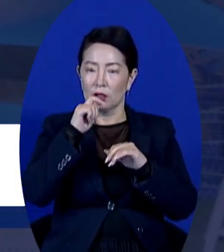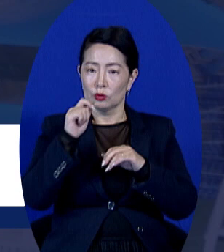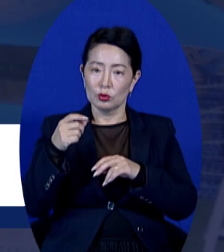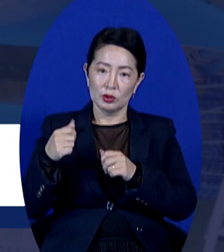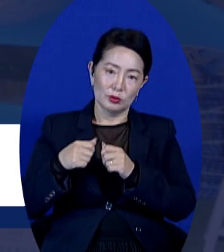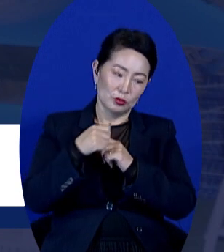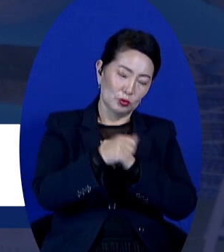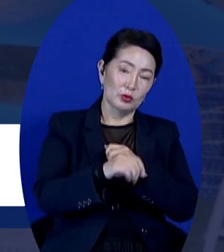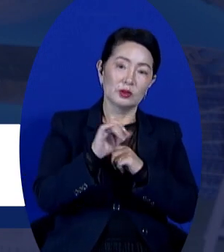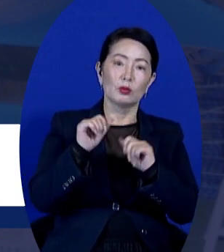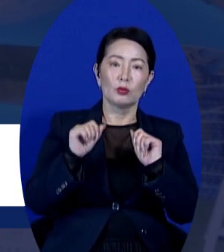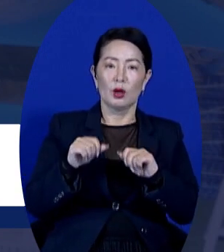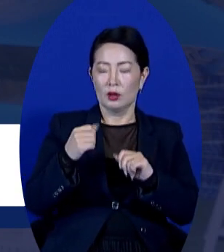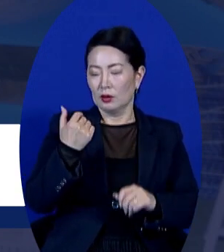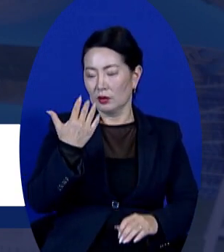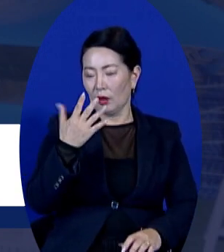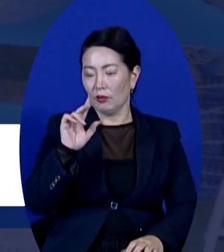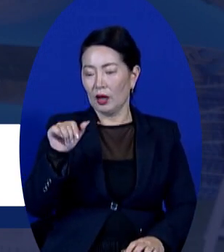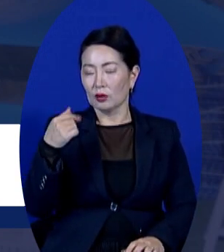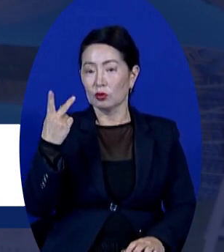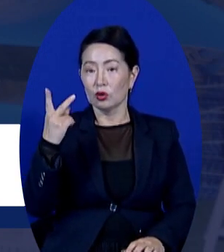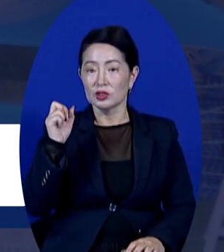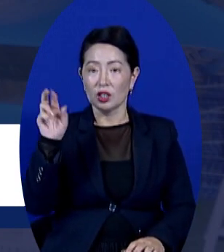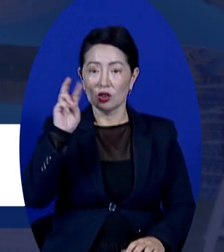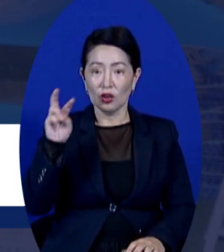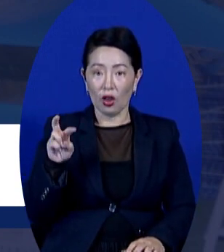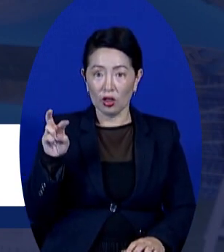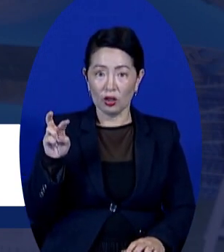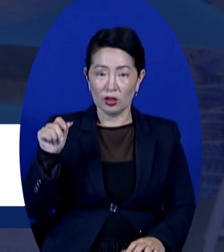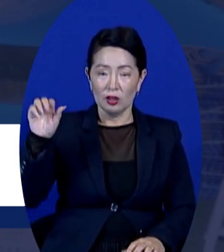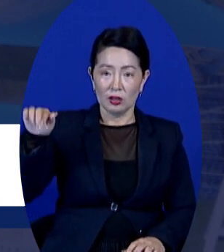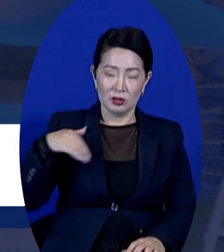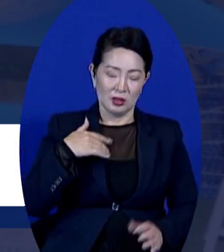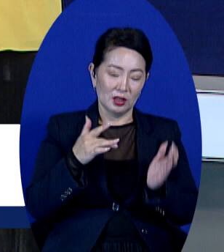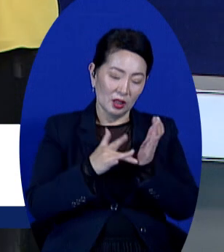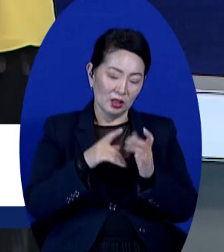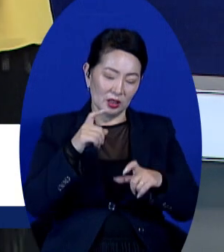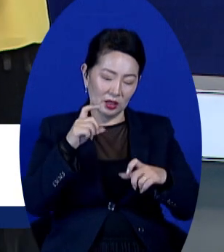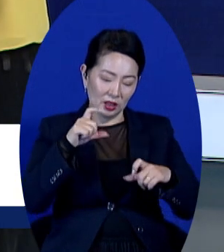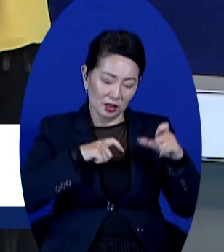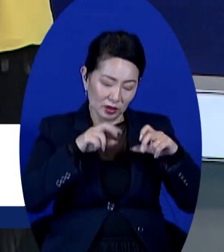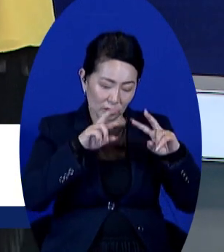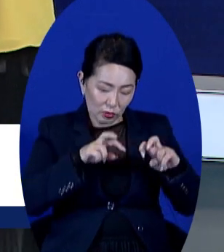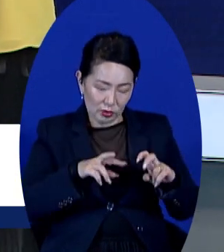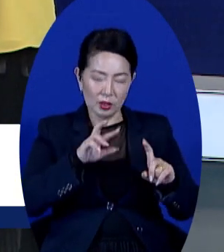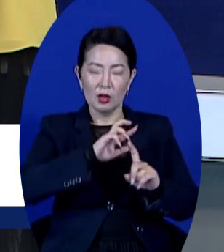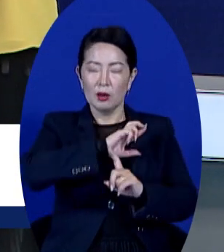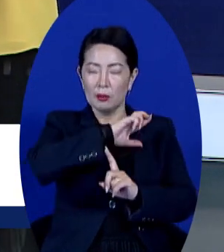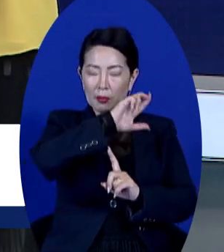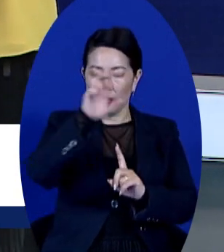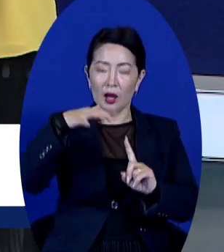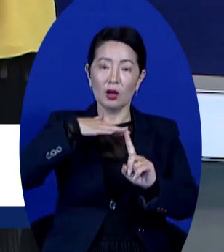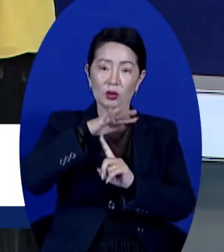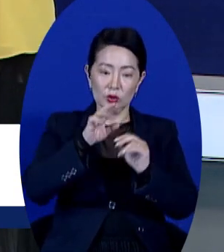зээлийн санхүүжилт болох 5.2 сая Америк доллараар техник эдийн засгийн үндэслэл болон байгаль орчны наривчилсан